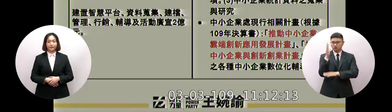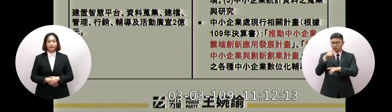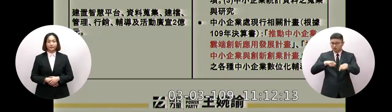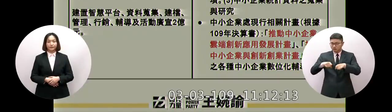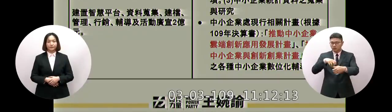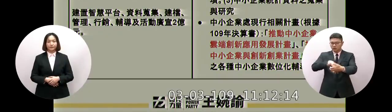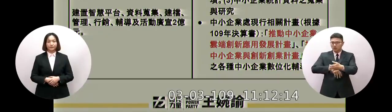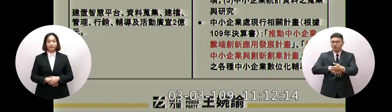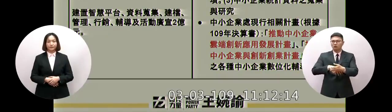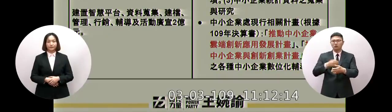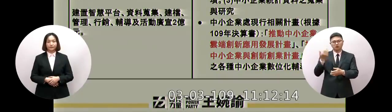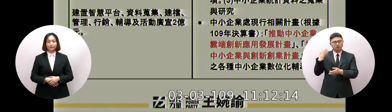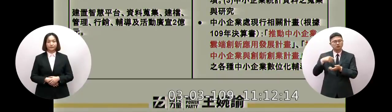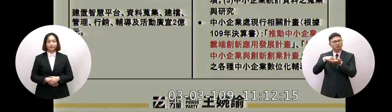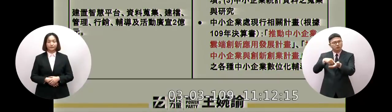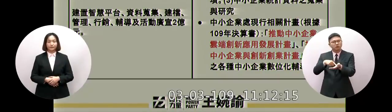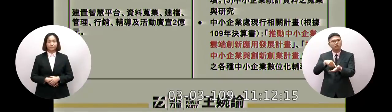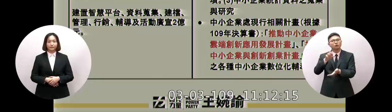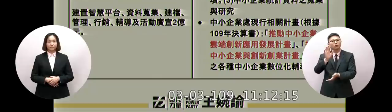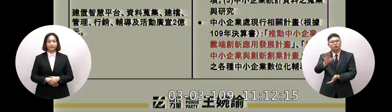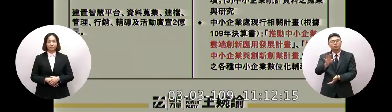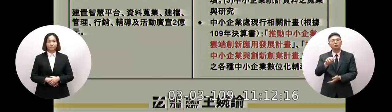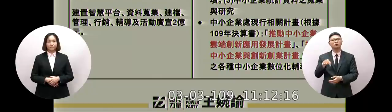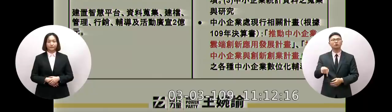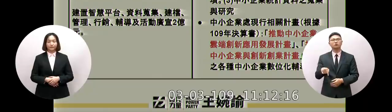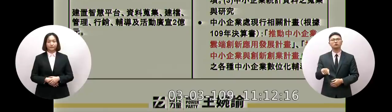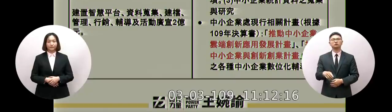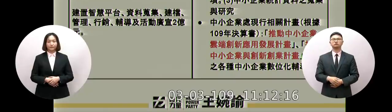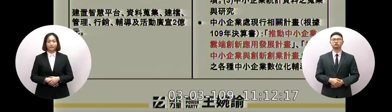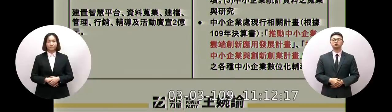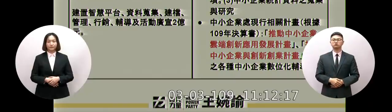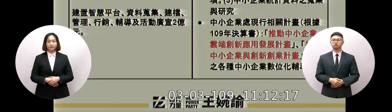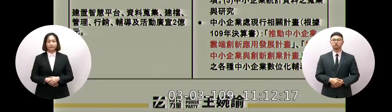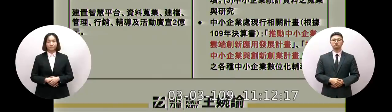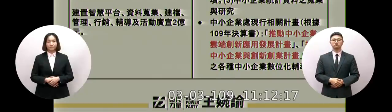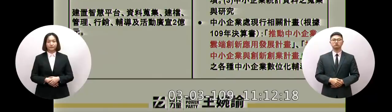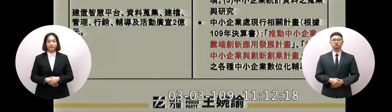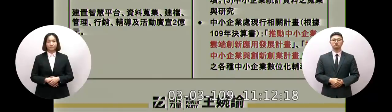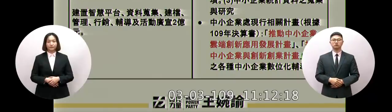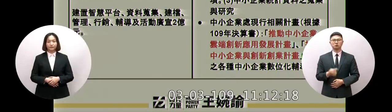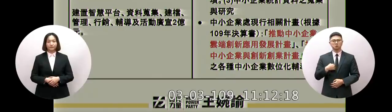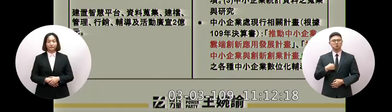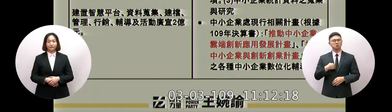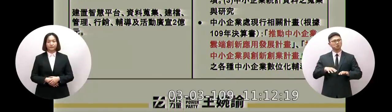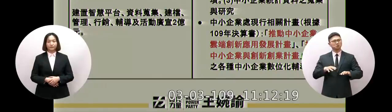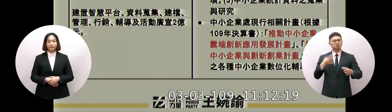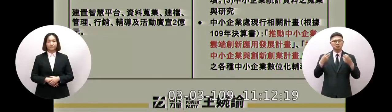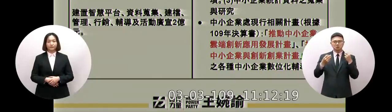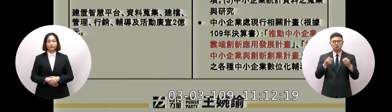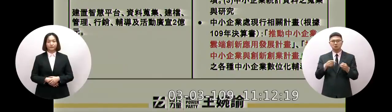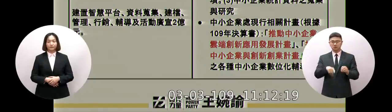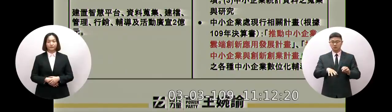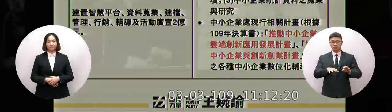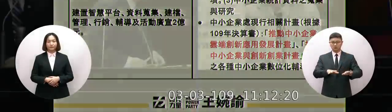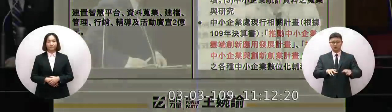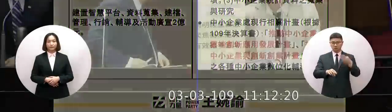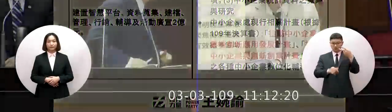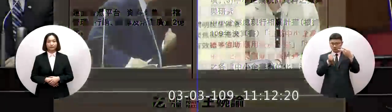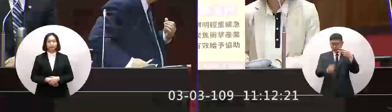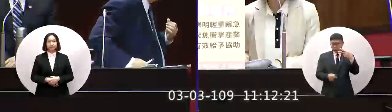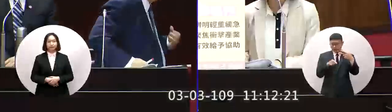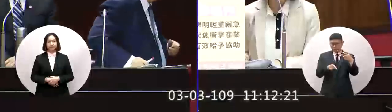策上，其实已经有提出了这样子的条件和这样子的预算。我们不是很确定说这次编列的这个2亿是